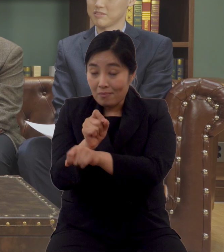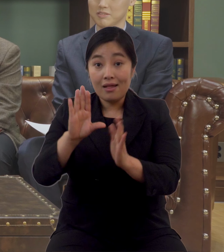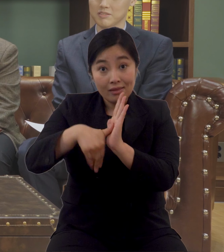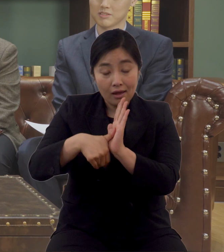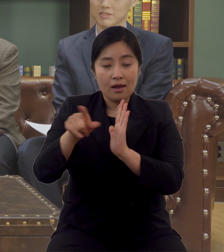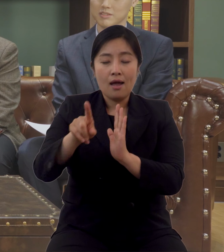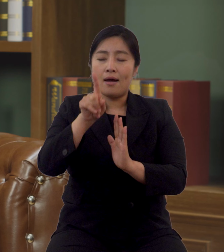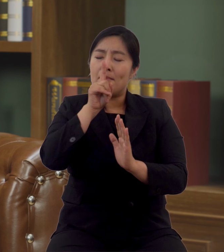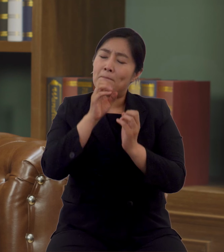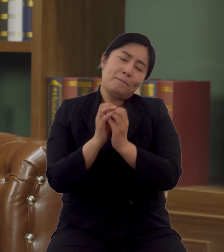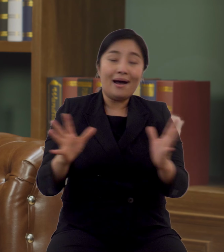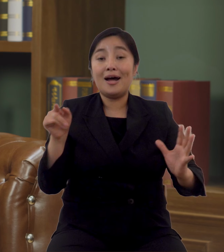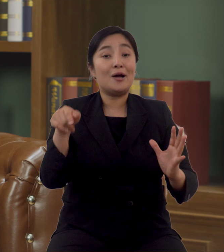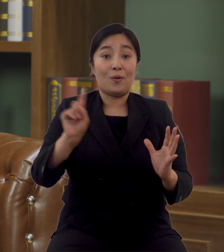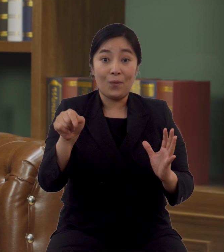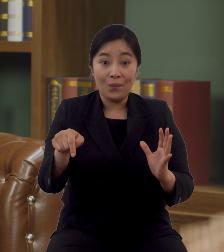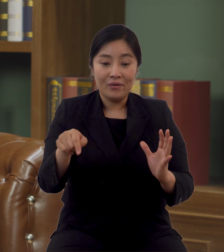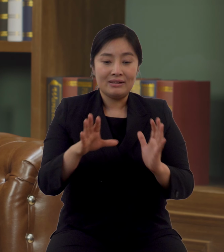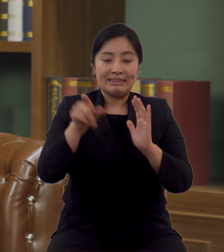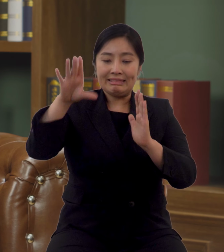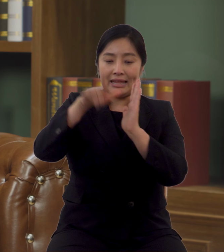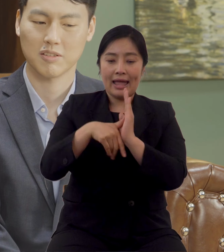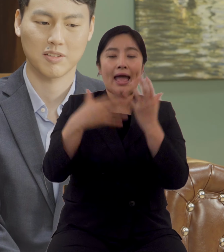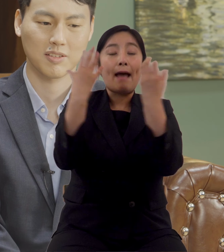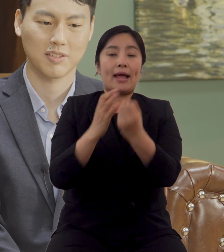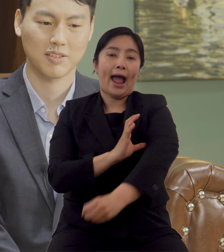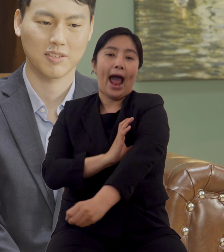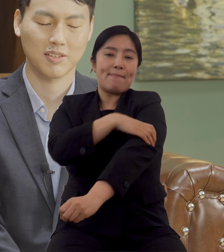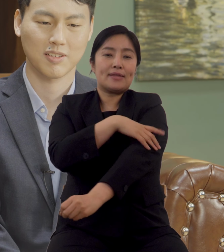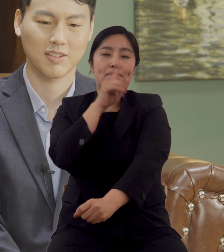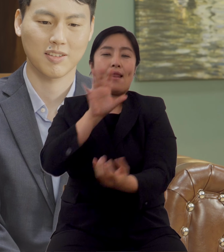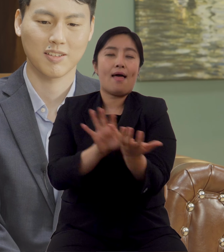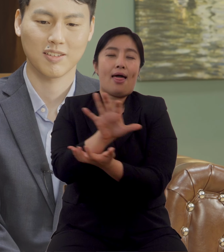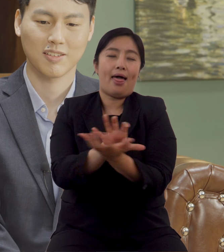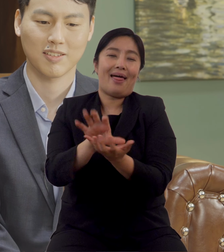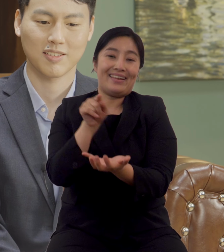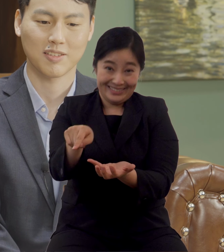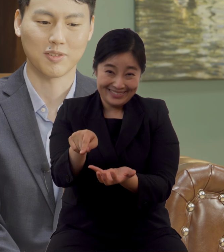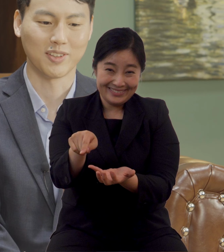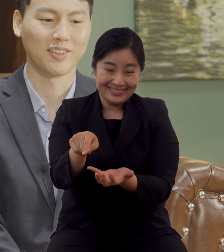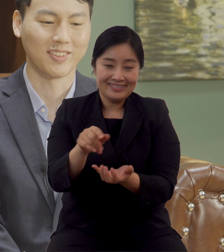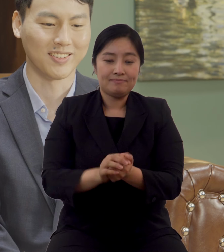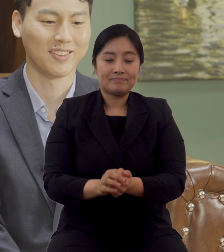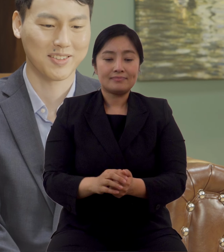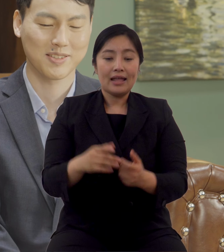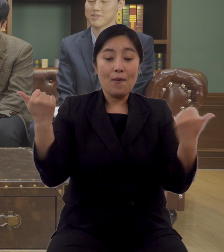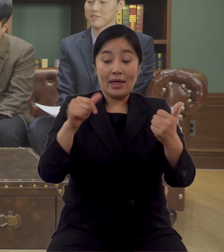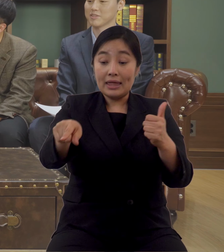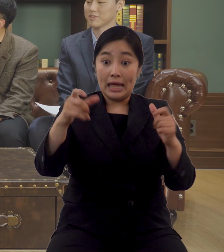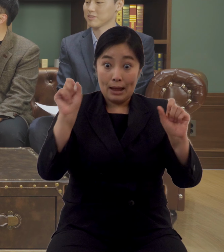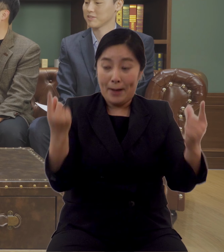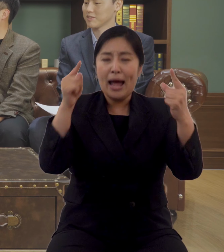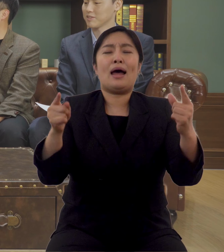행정사무감사에 이제 큰 화제거리가 하나 떠 있었는데요. 이때 이른바 갑질 논란의 문제인데요.